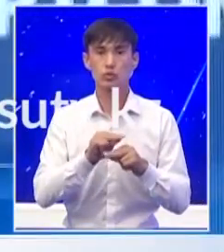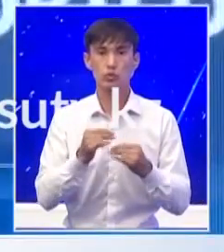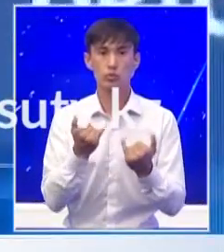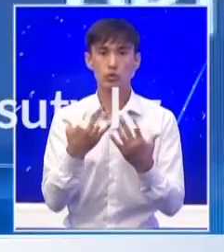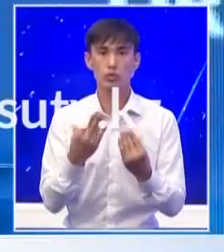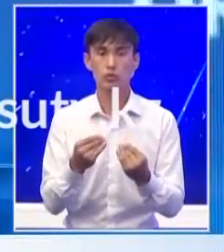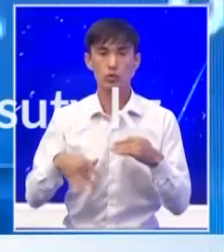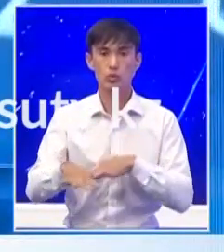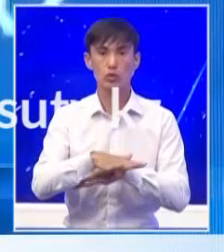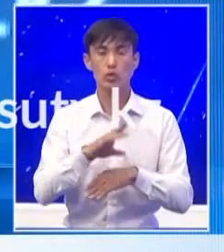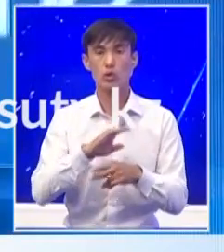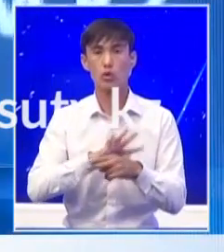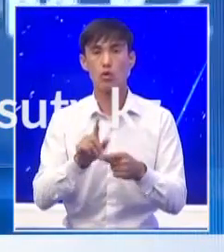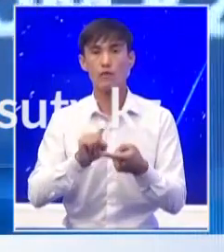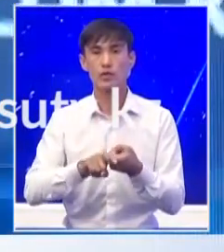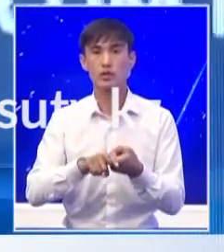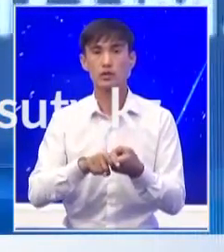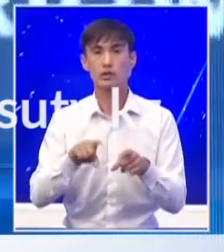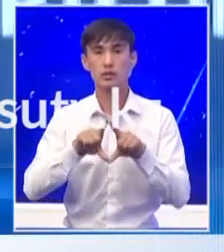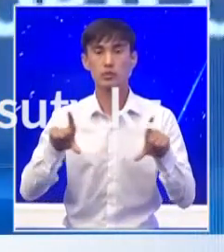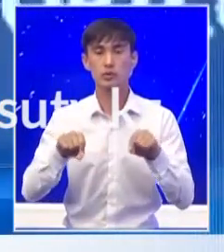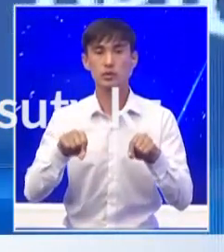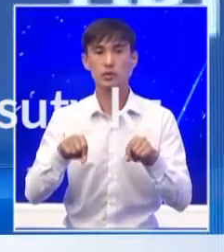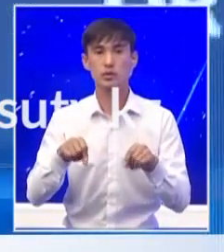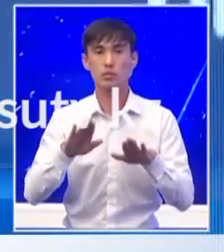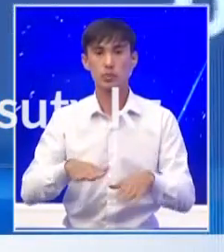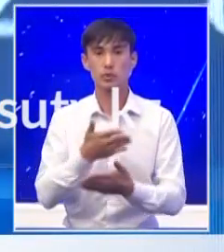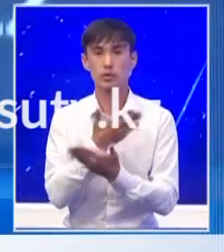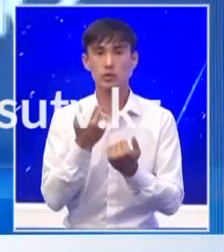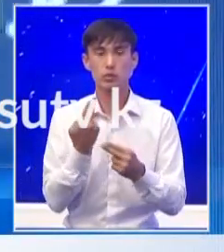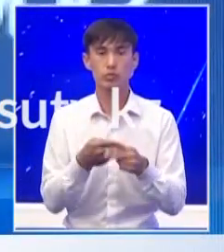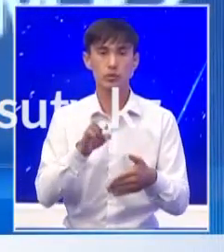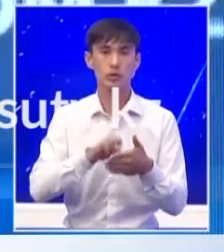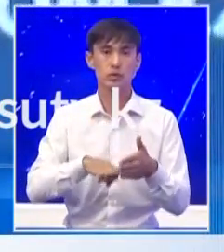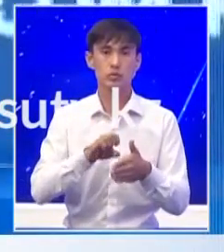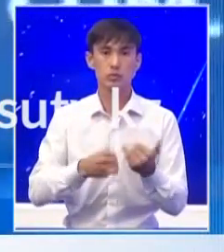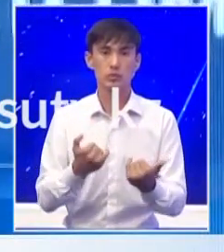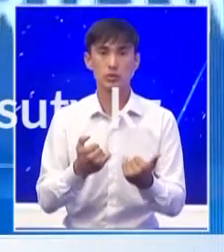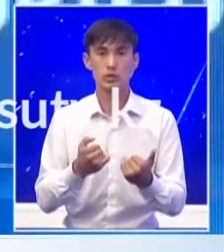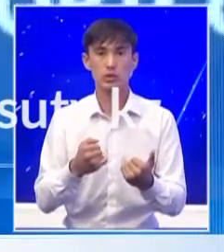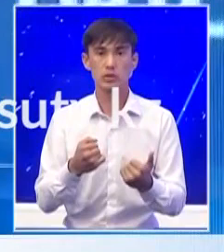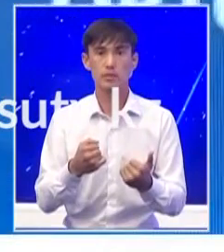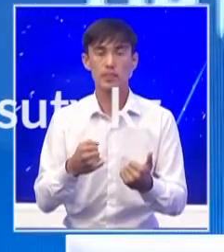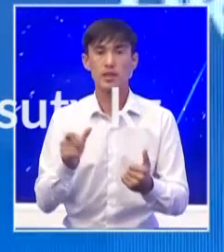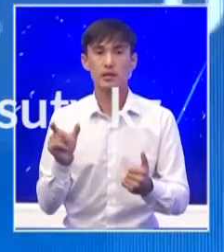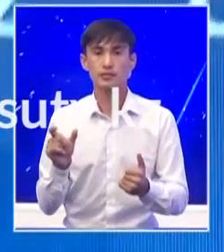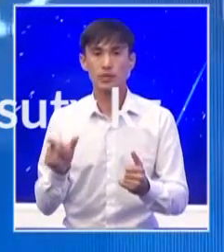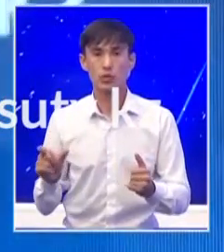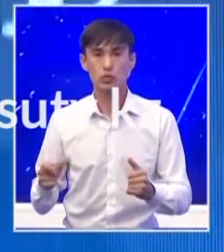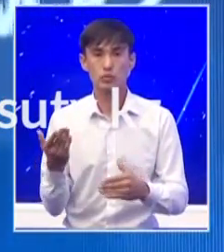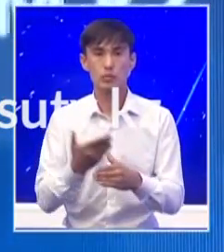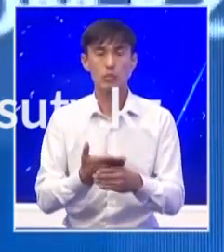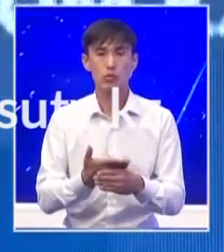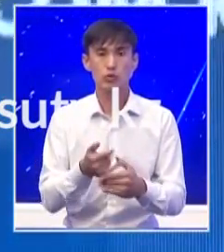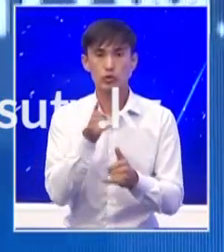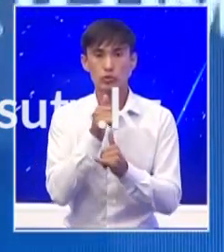Бүгінде өңірлердегі ковидтік стационарда орын жоқ. Осы себеппен халық медициналық көмекке уақытылы қол жеткізе алмауы мүмкін. Сорақысы,